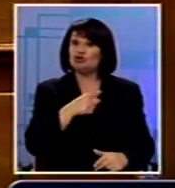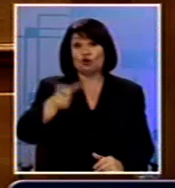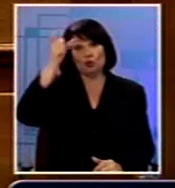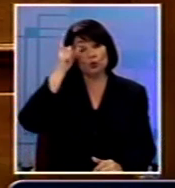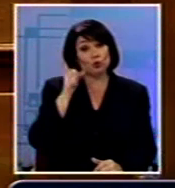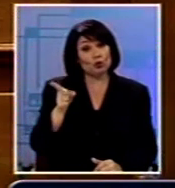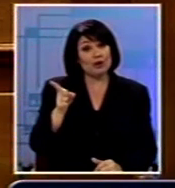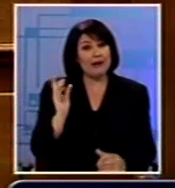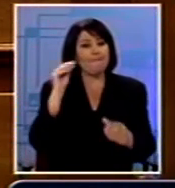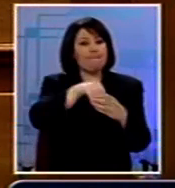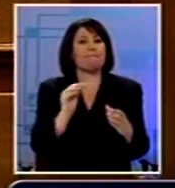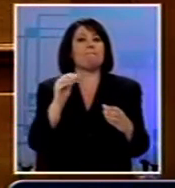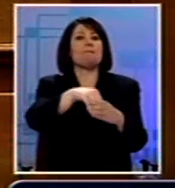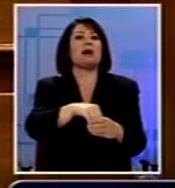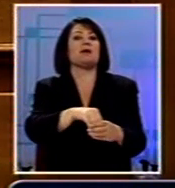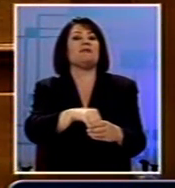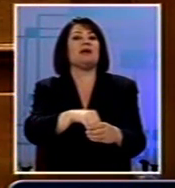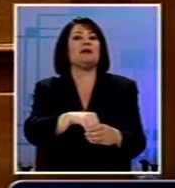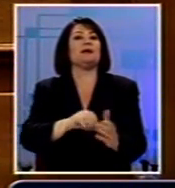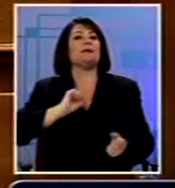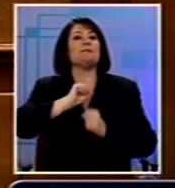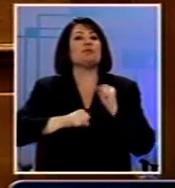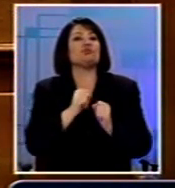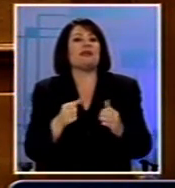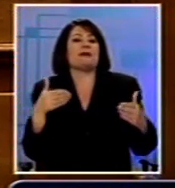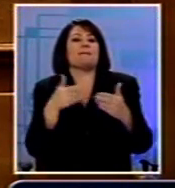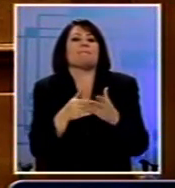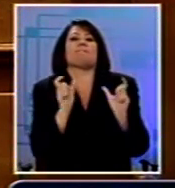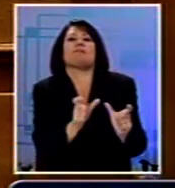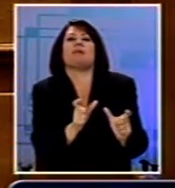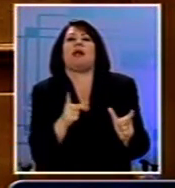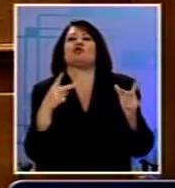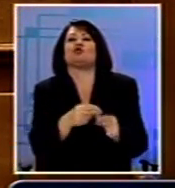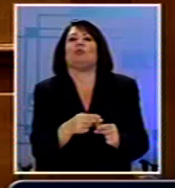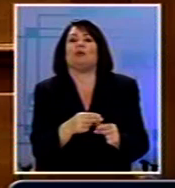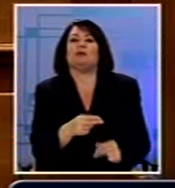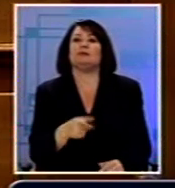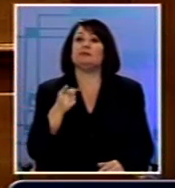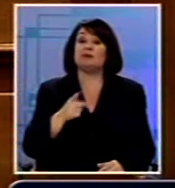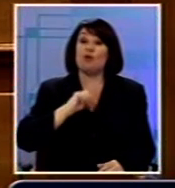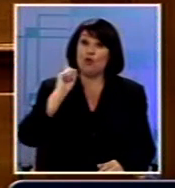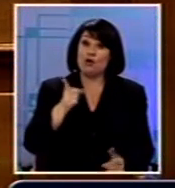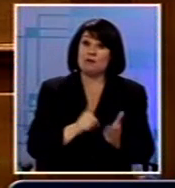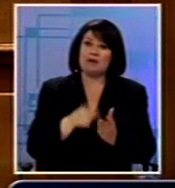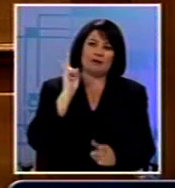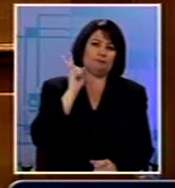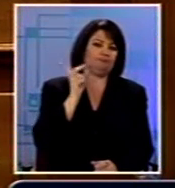Τουρκία παρεμβαίνει και προσπαθεί να τα παρεμποδίσει. Αυτό οφείλουμε όλοι να το